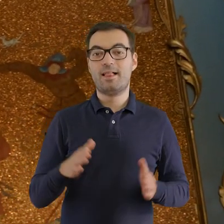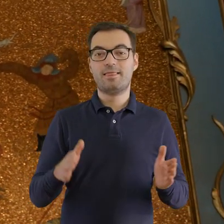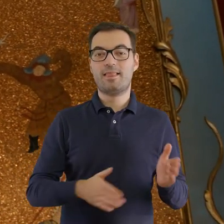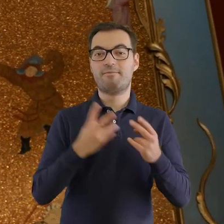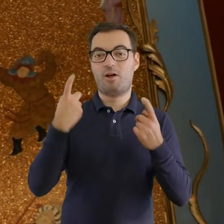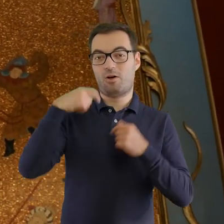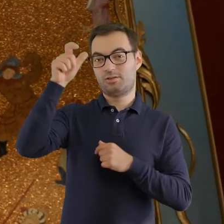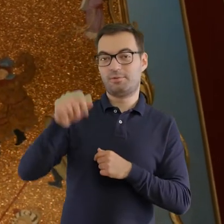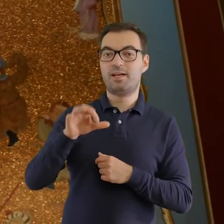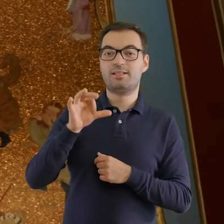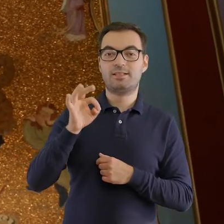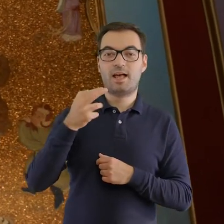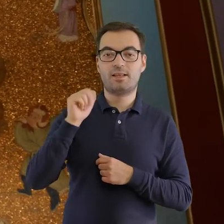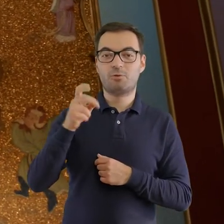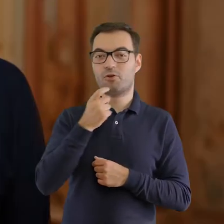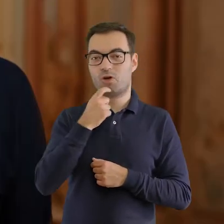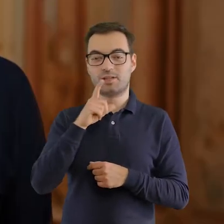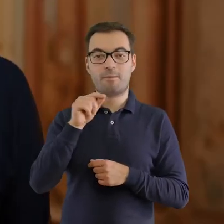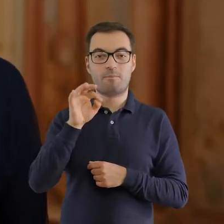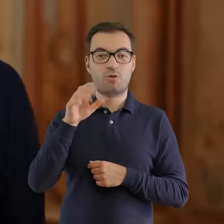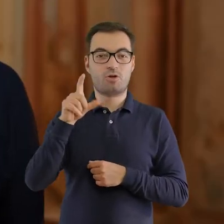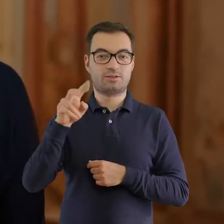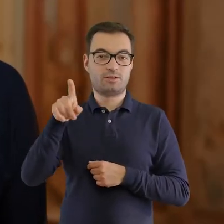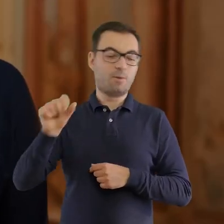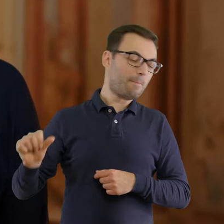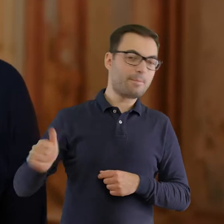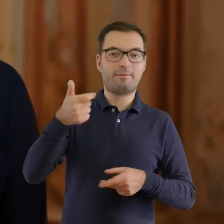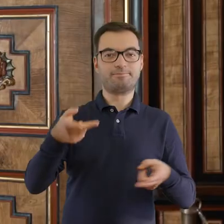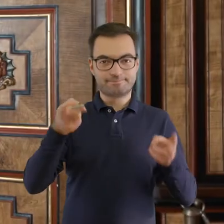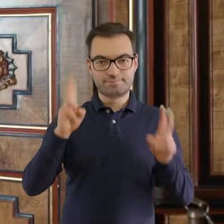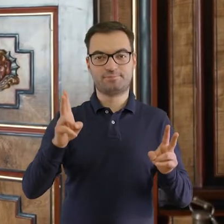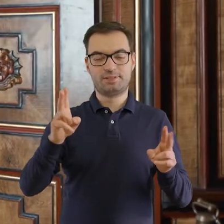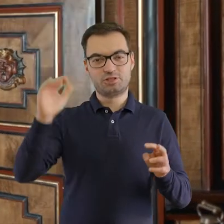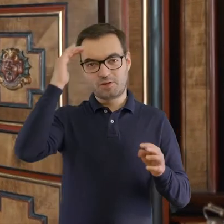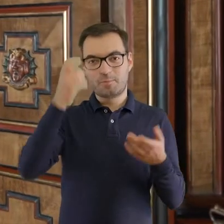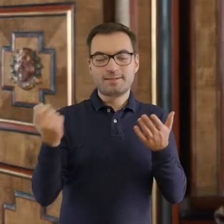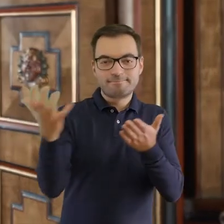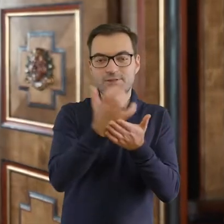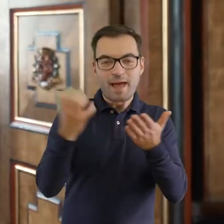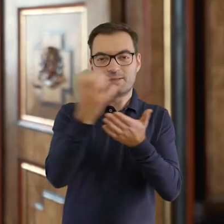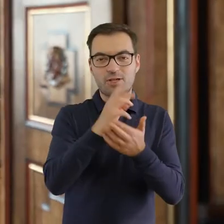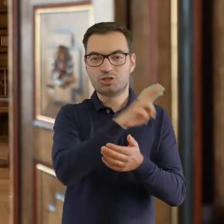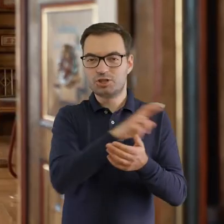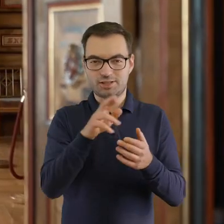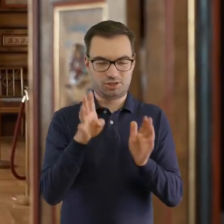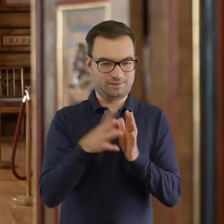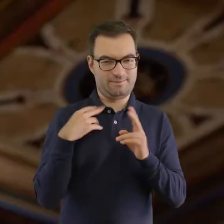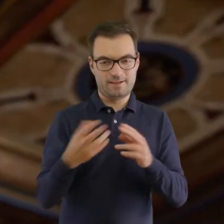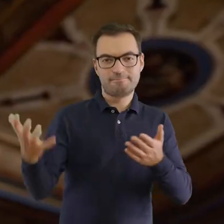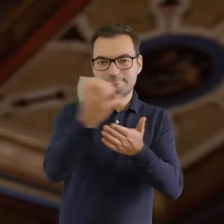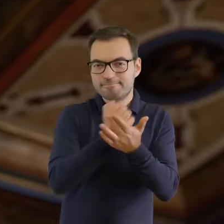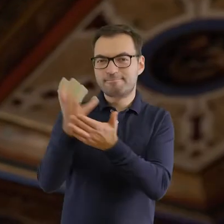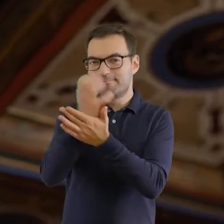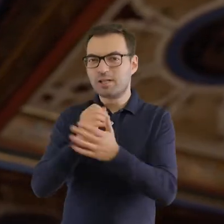Kolejną ważną postacią był Stanisław Kostka-Potocki, który jako pierwszy rozwijał nurt świadomego kolekcjonerstwa